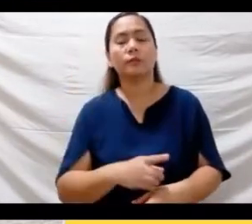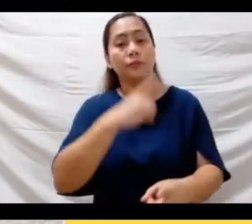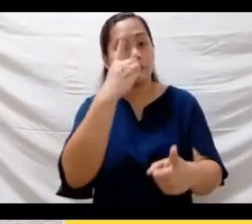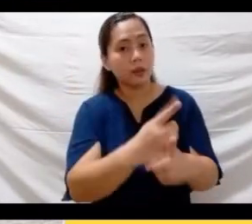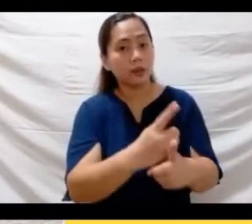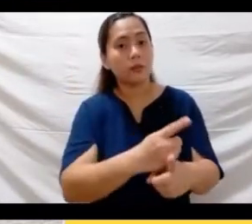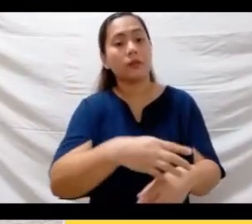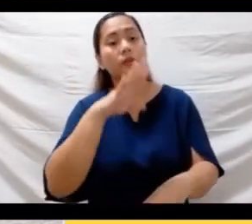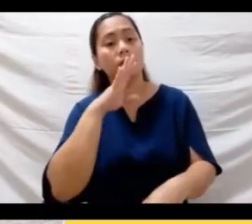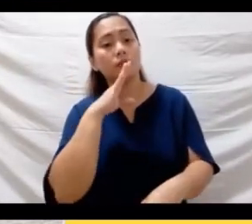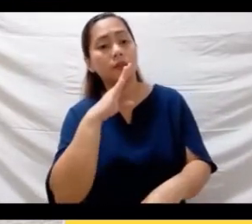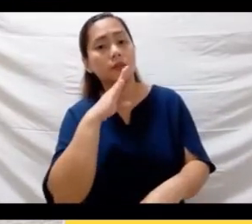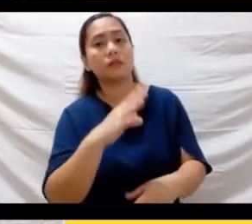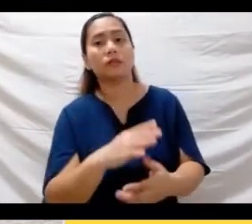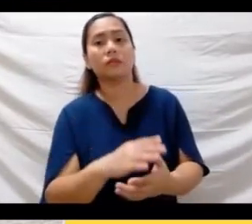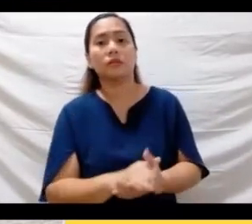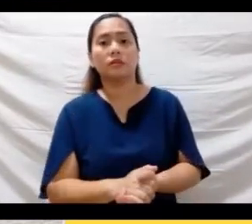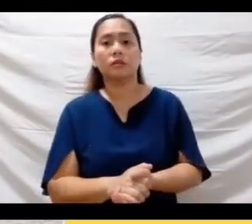nito.